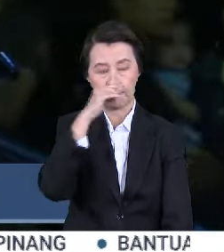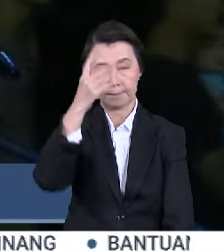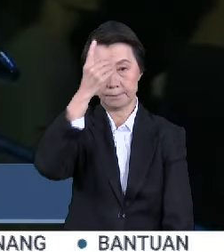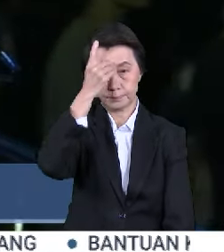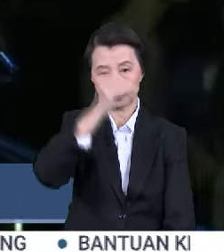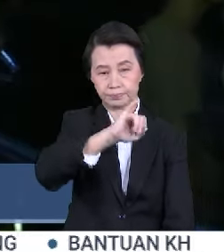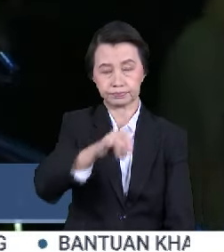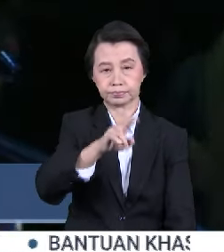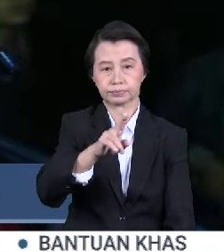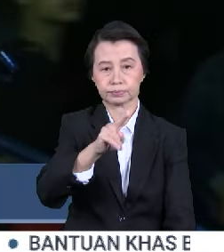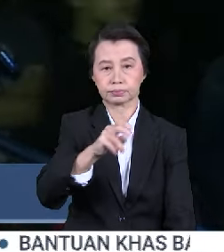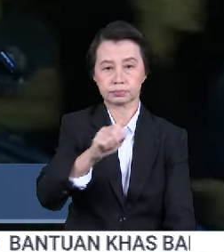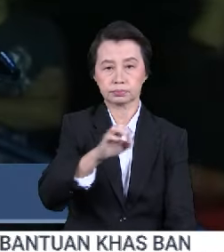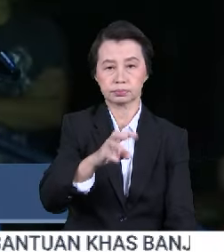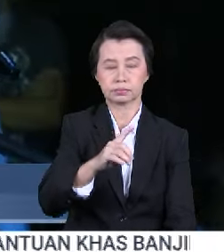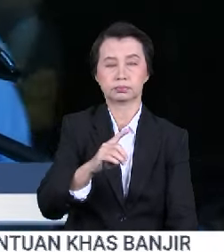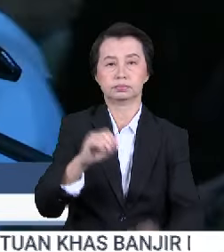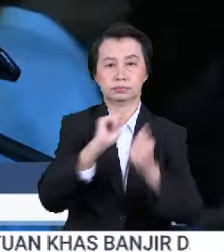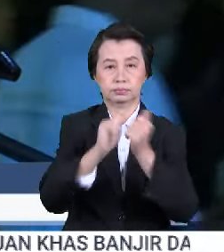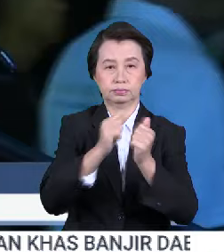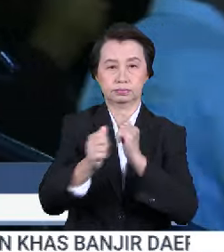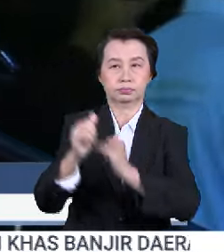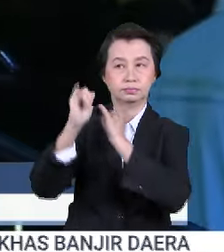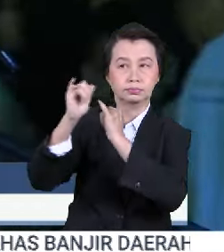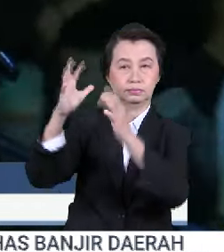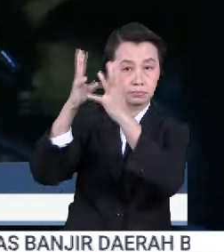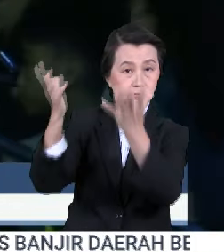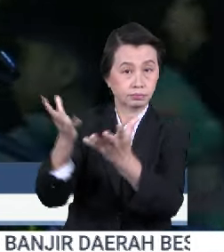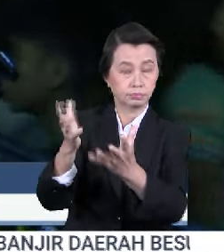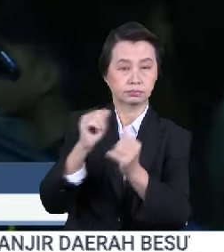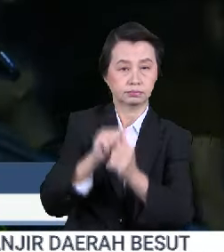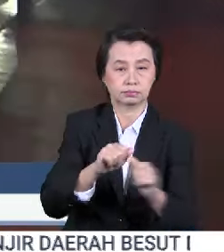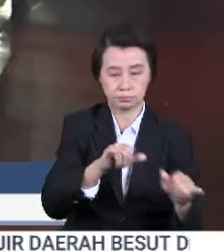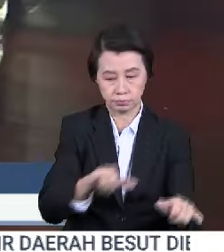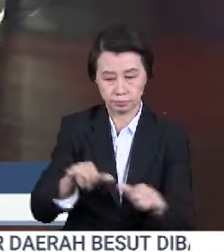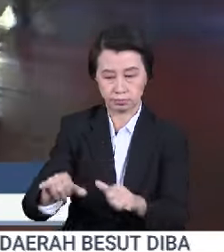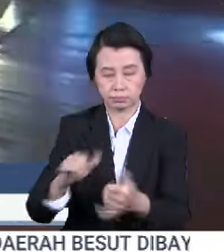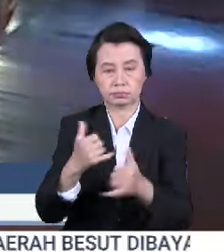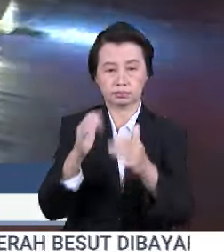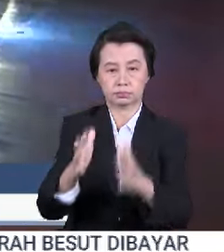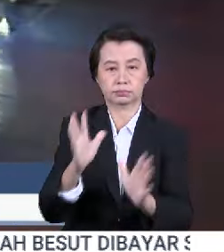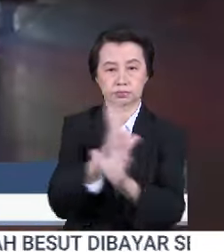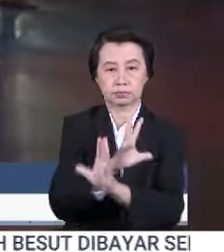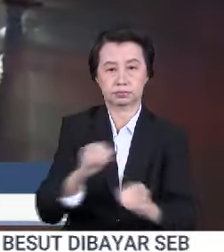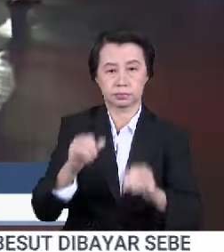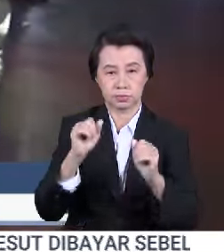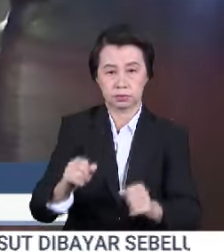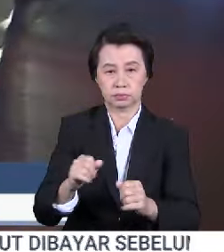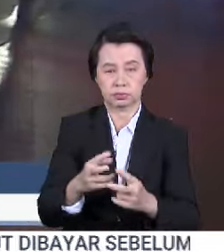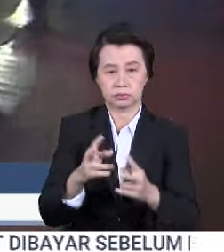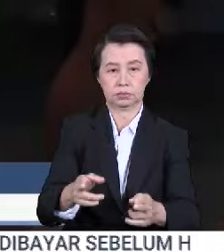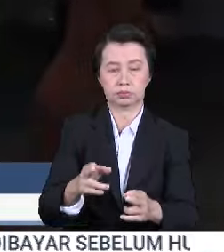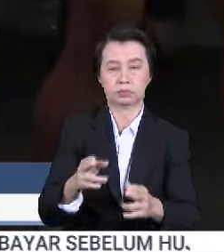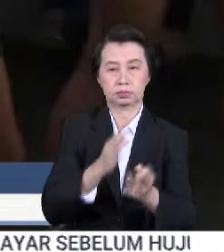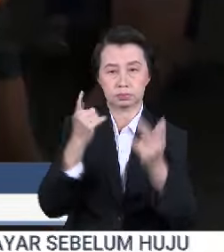optimis pengecoran sukan bataraf dunia itu bukan hanya menjadi kayu pemukul untuk atlet Malah dapat menancakkan sektor